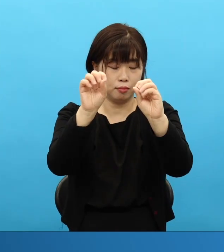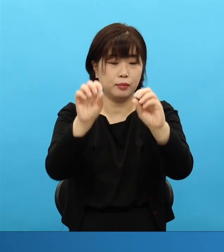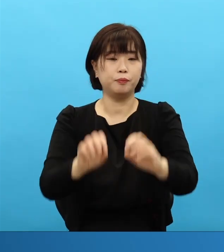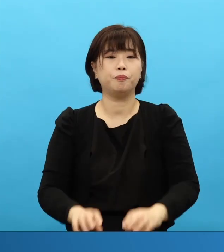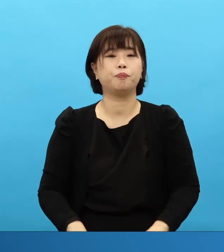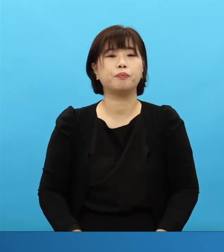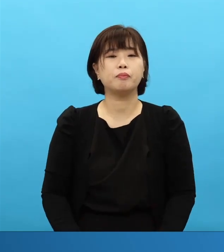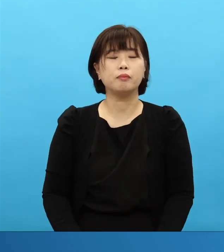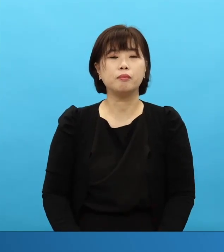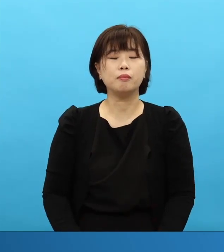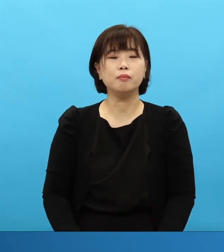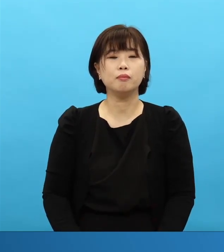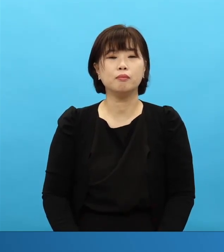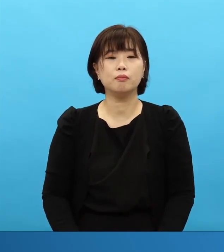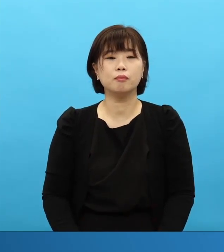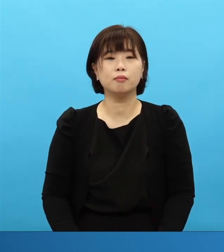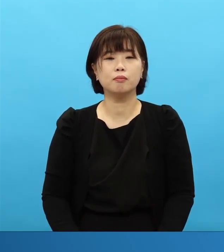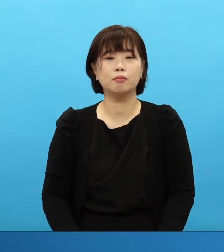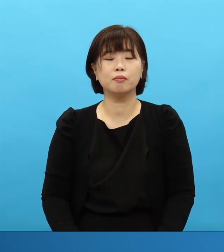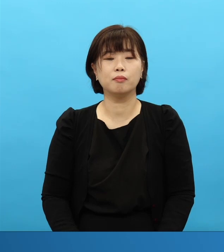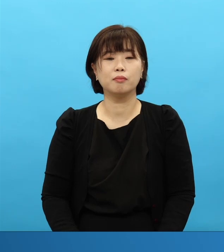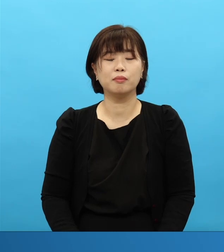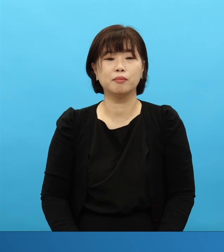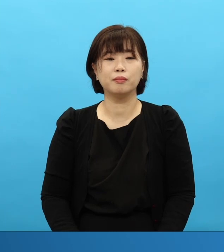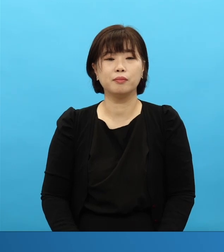엘리사 시대 때 그들이 본